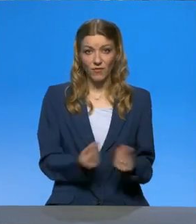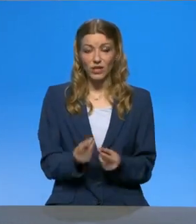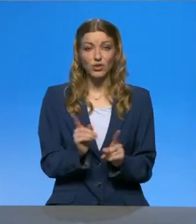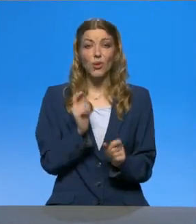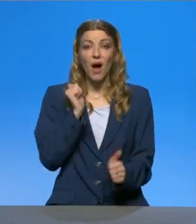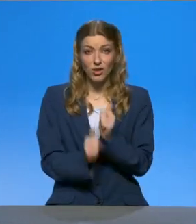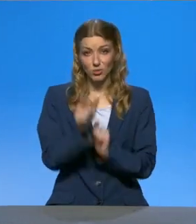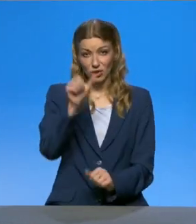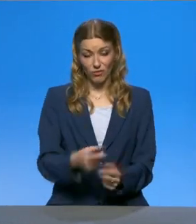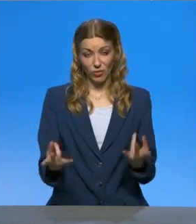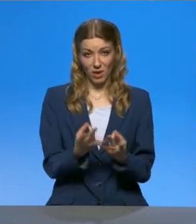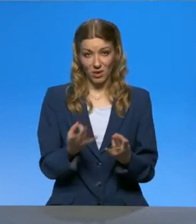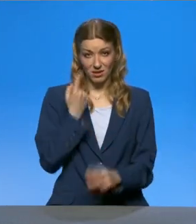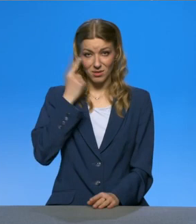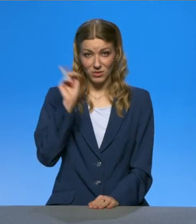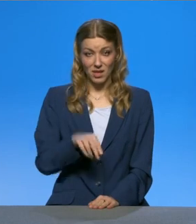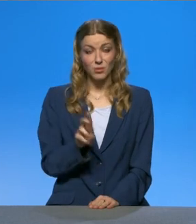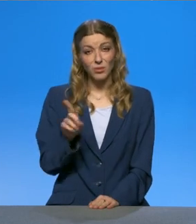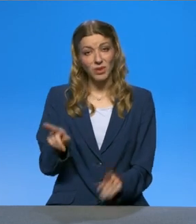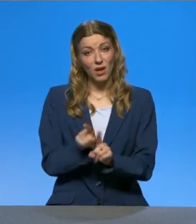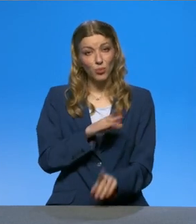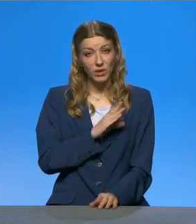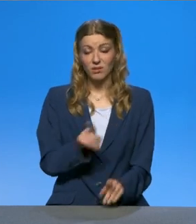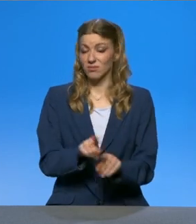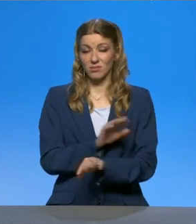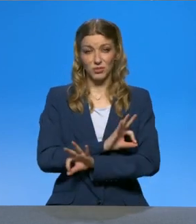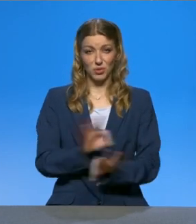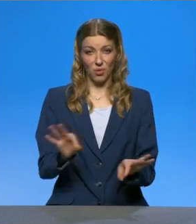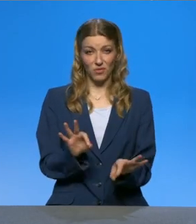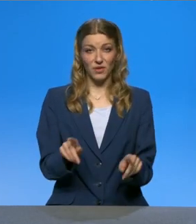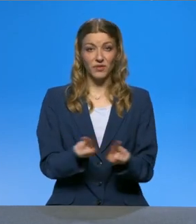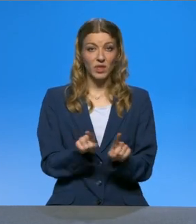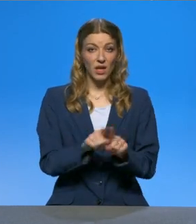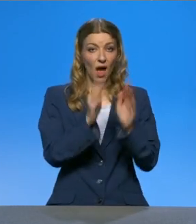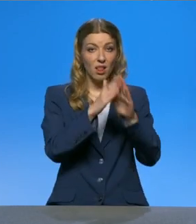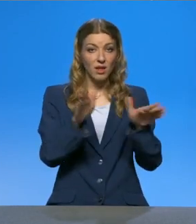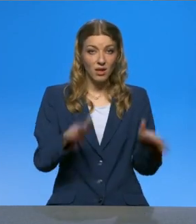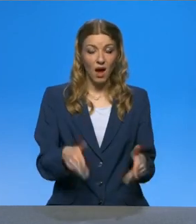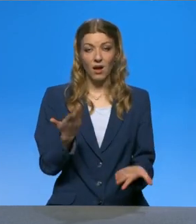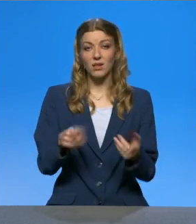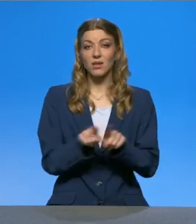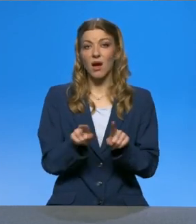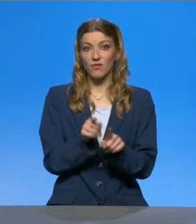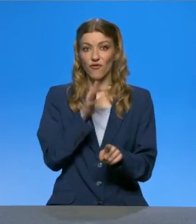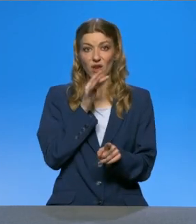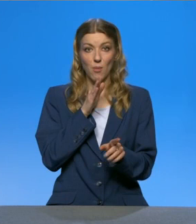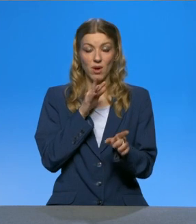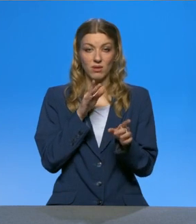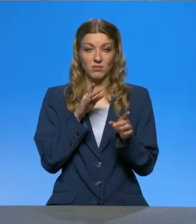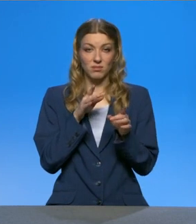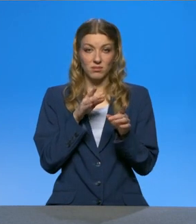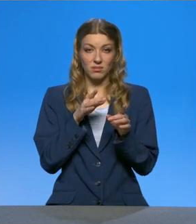когда-то пригодятся. Вот это было бы очень здорово, и такие лагеря или, ну, такое времяпровождение набирает все больше и